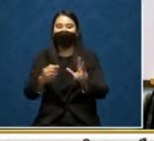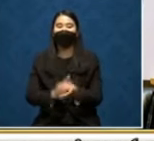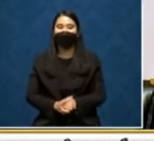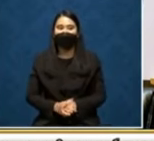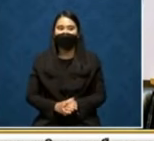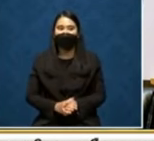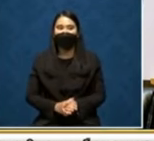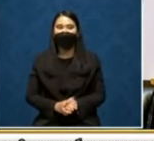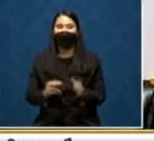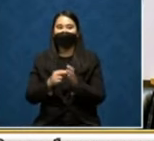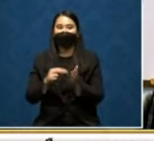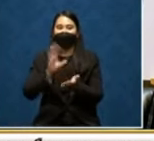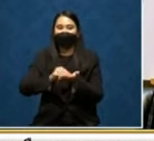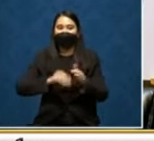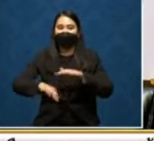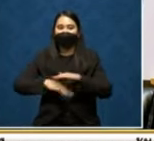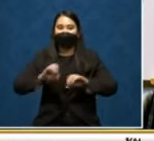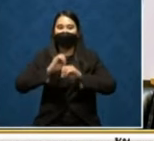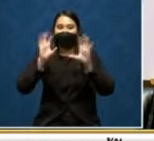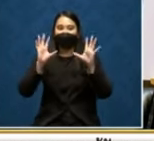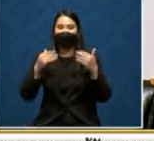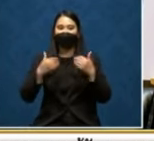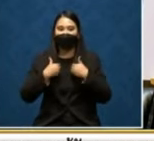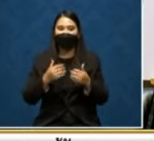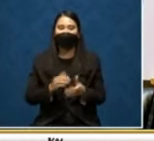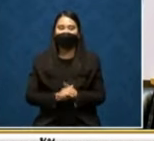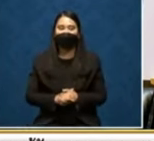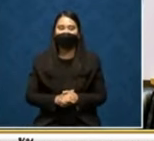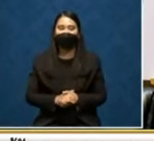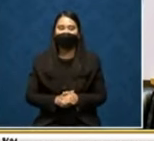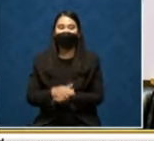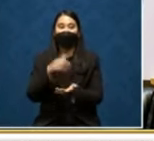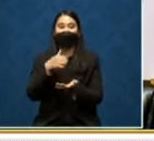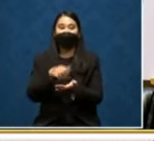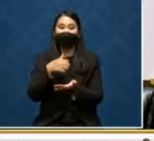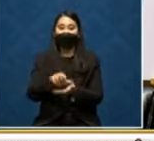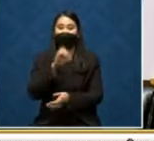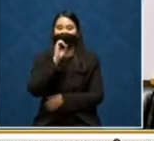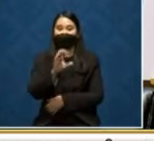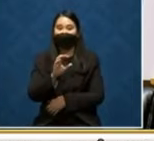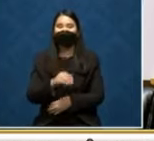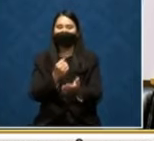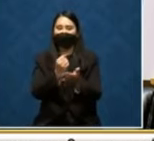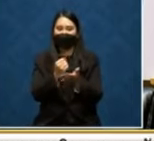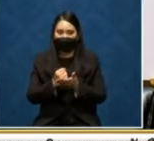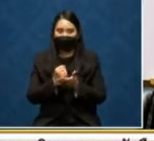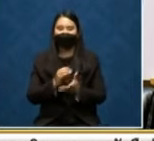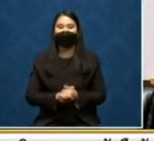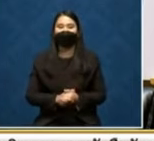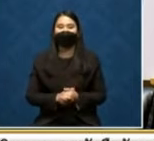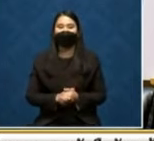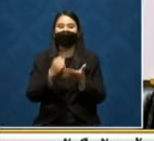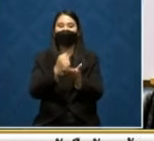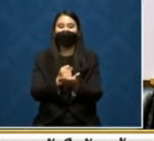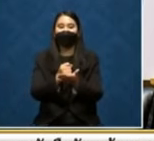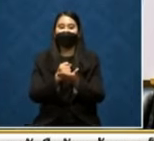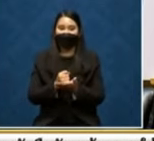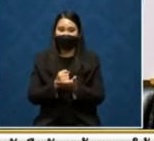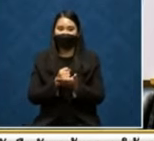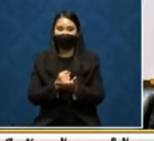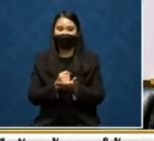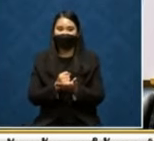ข้อมูลพยานหลักฐานไปจับชัดขนาดนี้ครับท่านประธานนี่อยากให้รับประทานได้ช่วยในการที่จะ